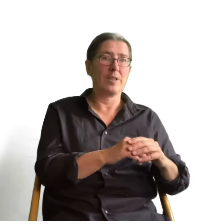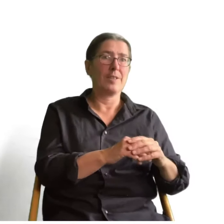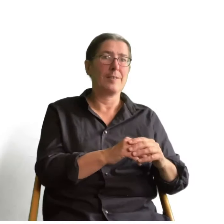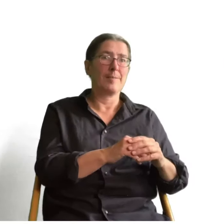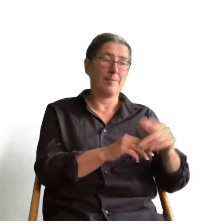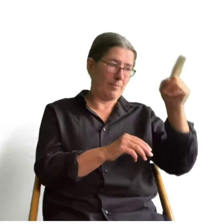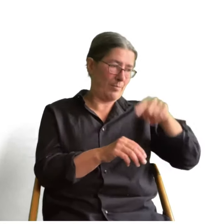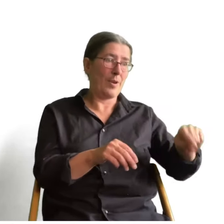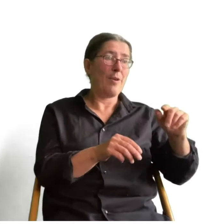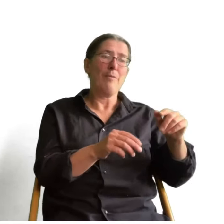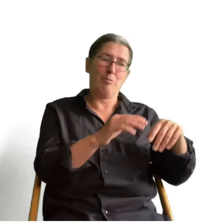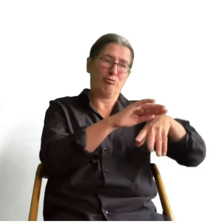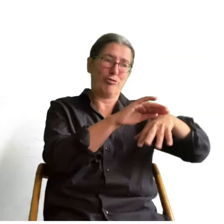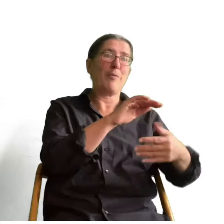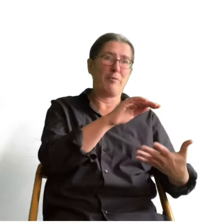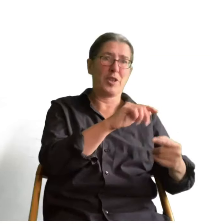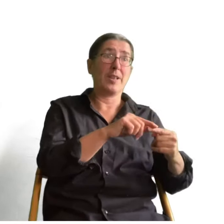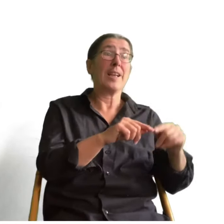Fünftel, hier.